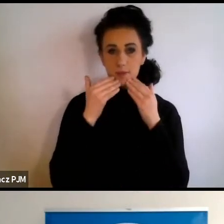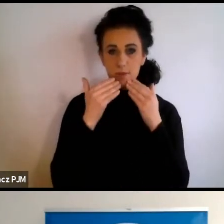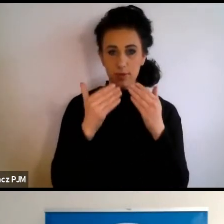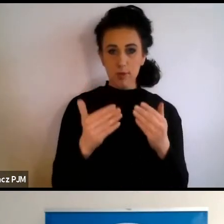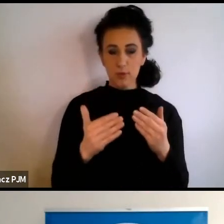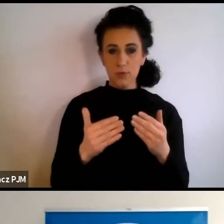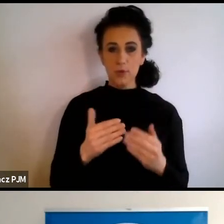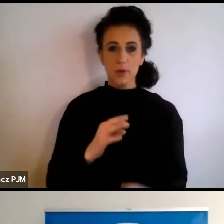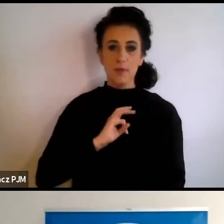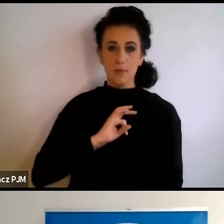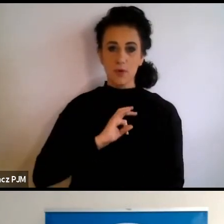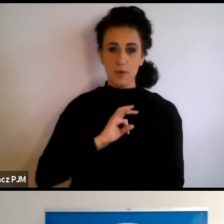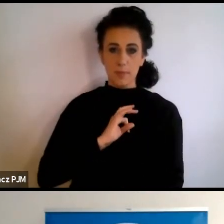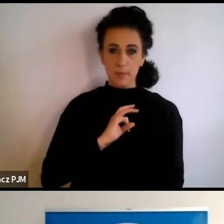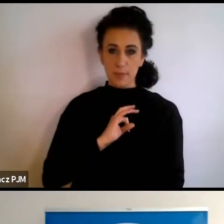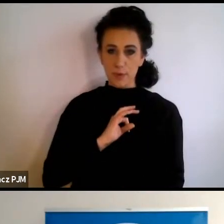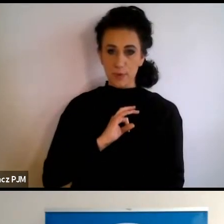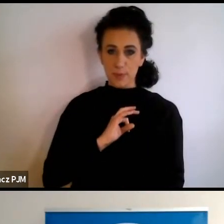swojemu